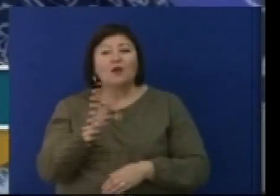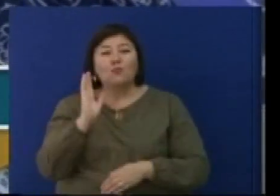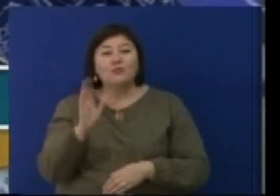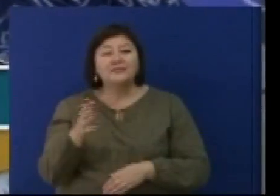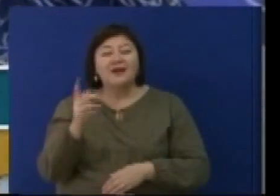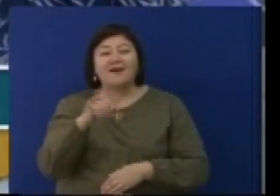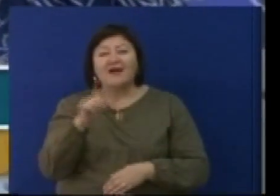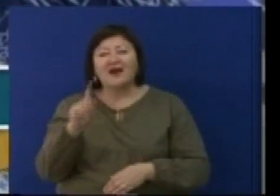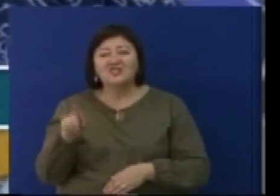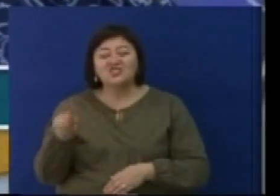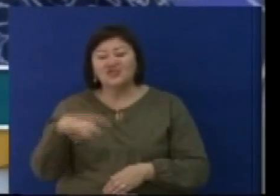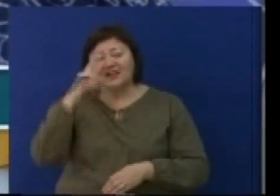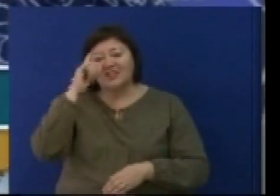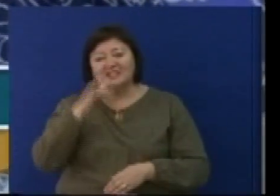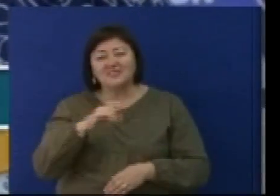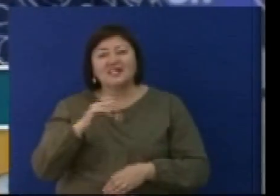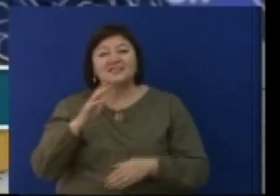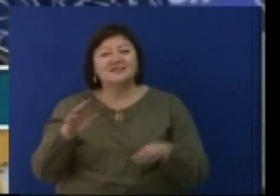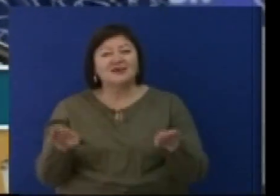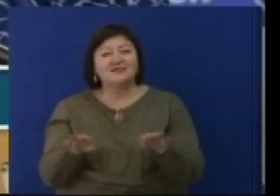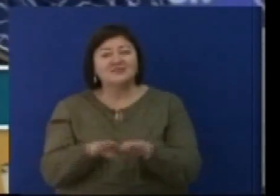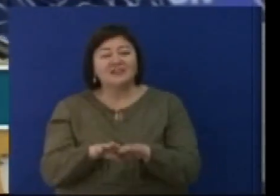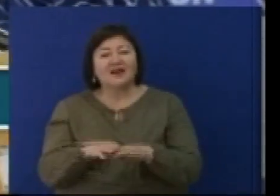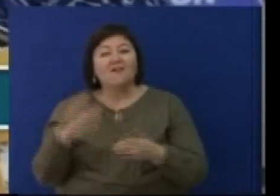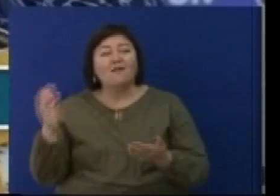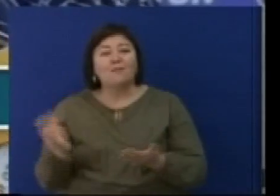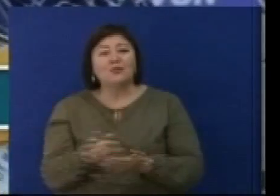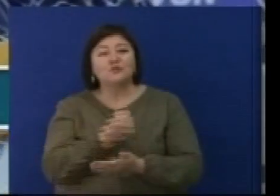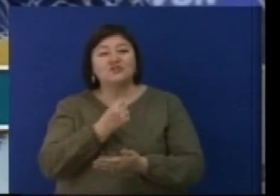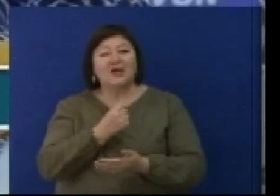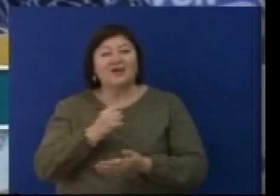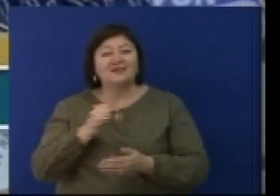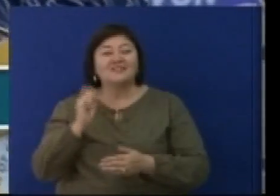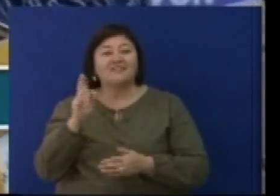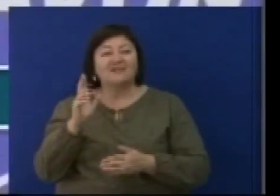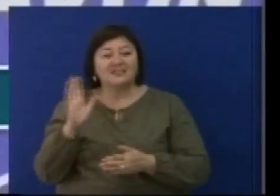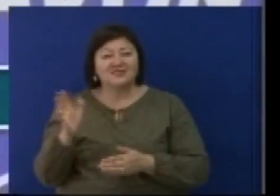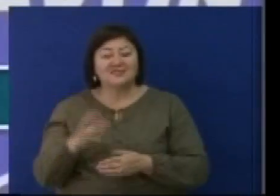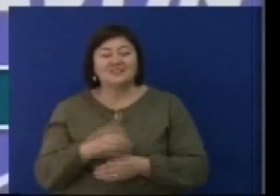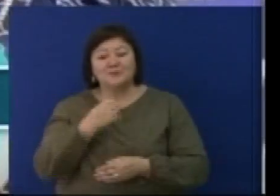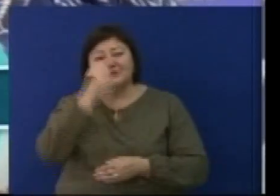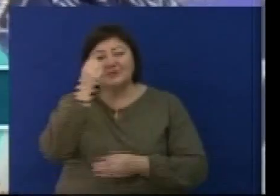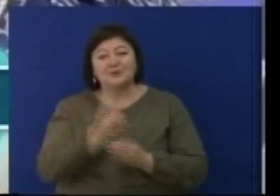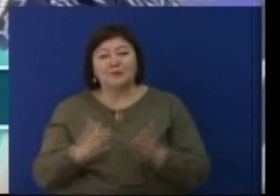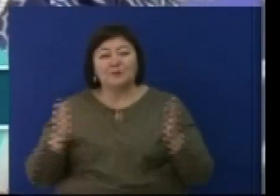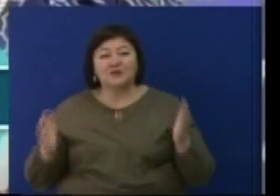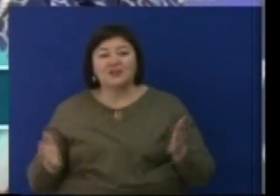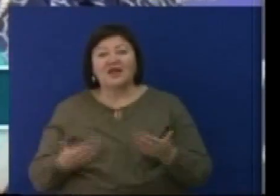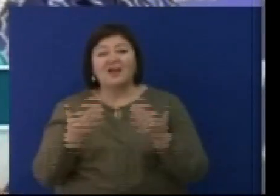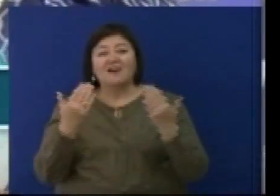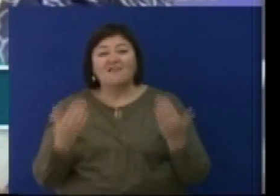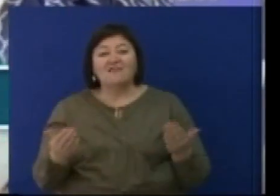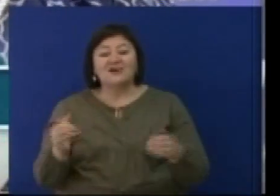жете берсін, әр қазақ елі жетсін деп тілегім келеді. Бай қуатты болайық, деніміз сау болсын. Рахмет көп. Сіздердің